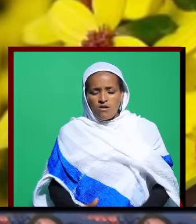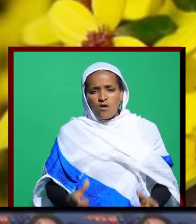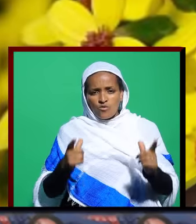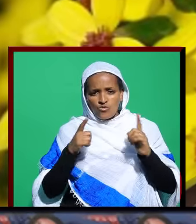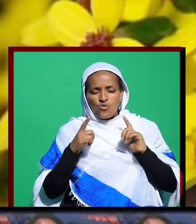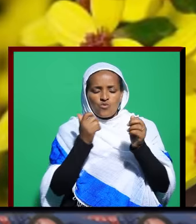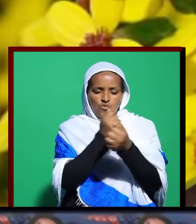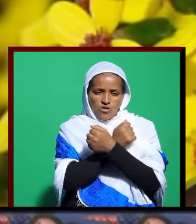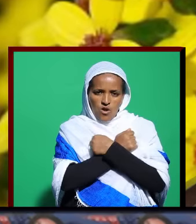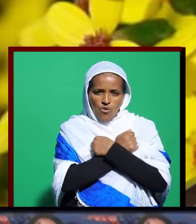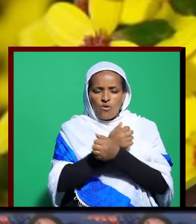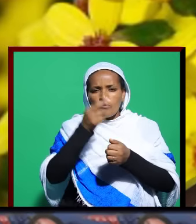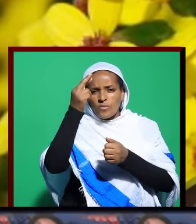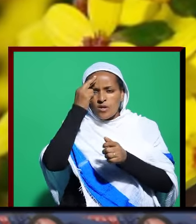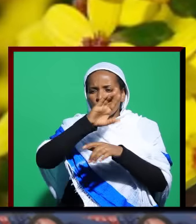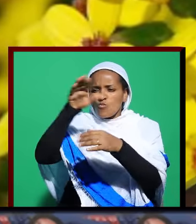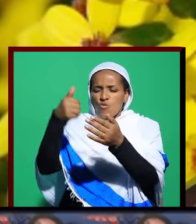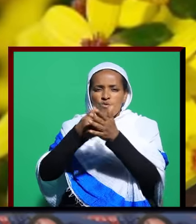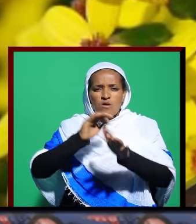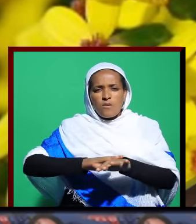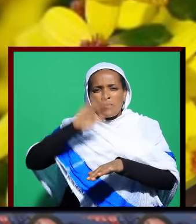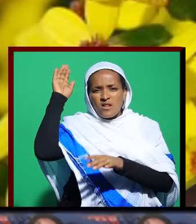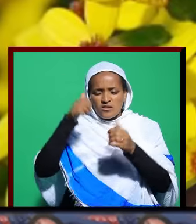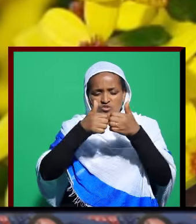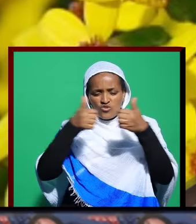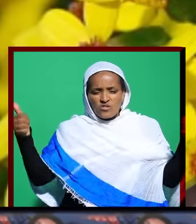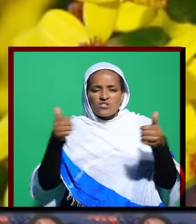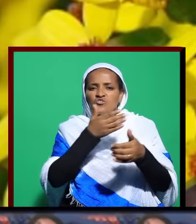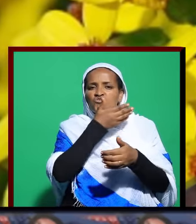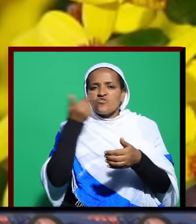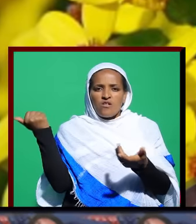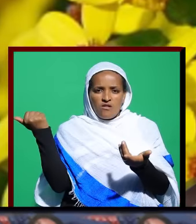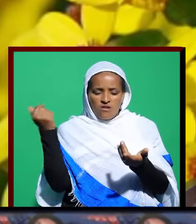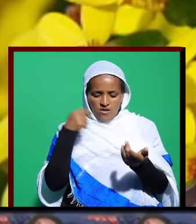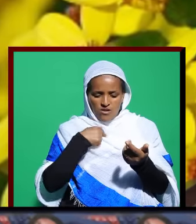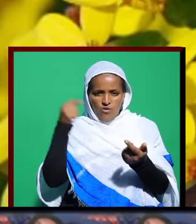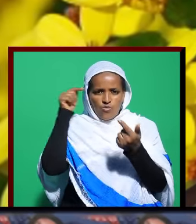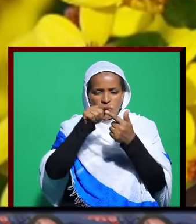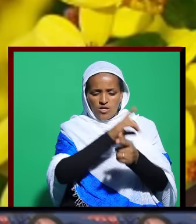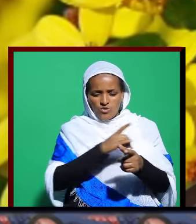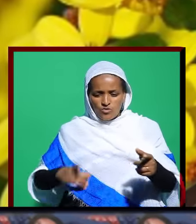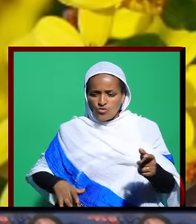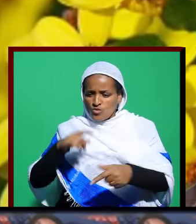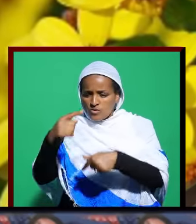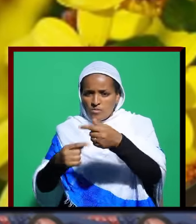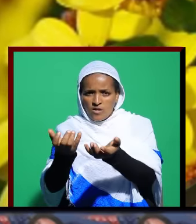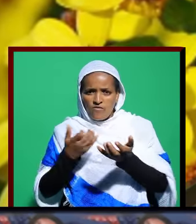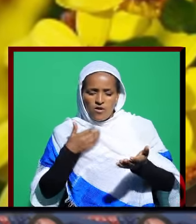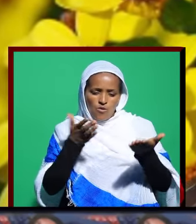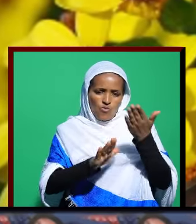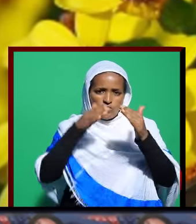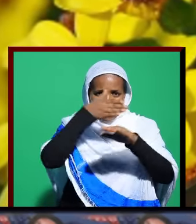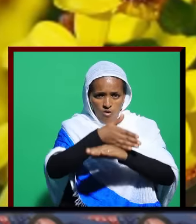ልኖር እወዳለሁ፣ ምክንያቱም ከሁሉ ይልቅ እጅግ የሚሻል ነው አለ። እኔ ወደ ክርስቶስ መሄድ እፈልጋለሁ። ዝም ብሎ አይሄድም፣